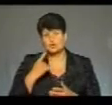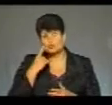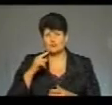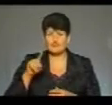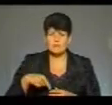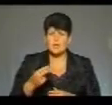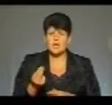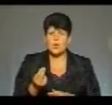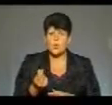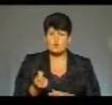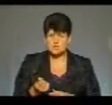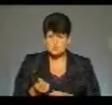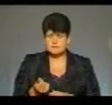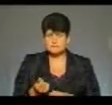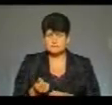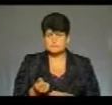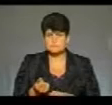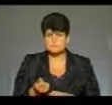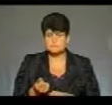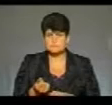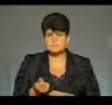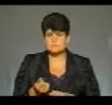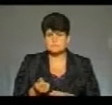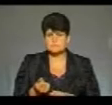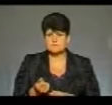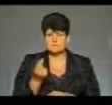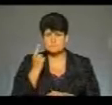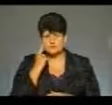вимагання коштів. В версії